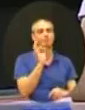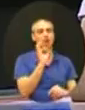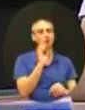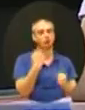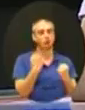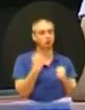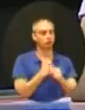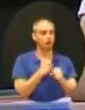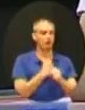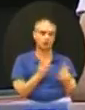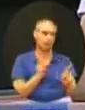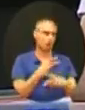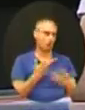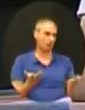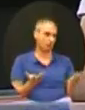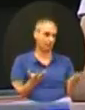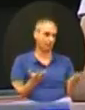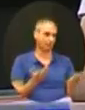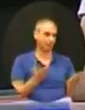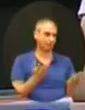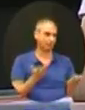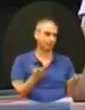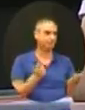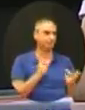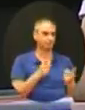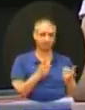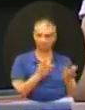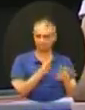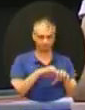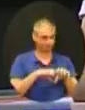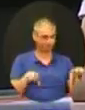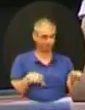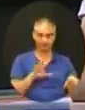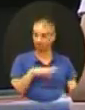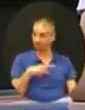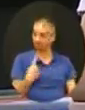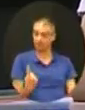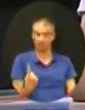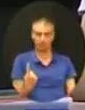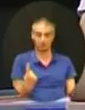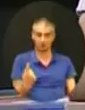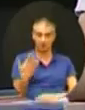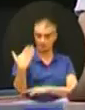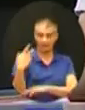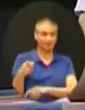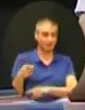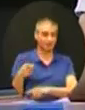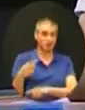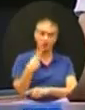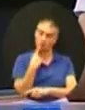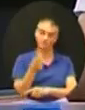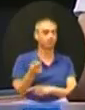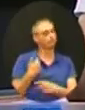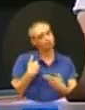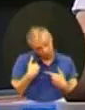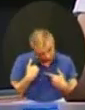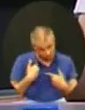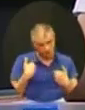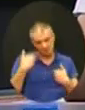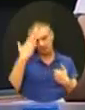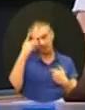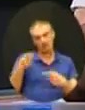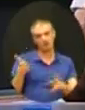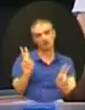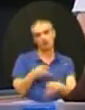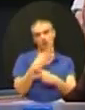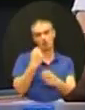אי כושר הסתכרות. Okay. יש פה איזו דיכוטומיה, כשמצד אחד, אותה מדינה אומרת, אני מכירה